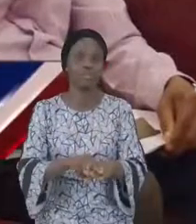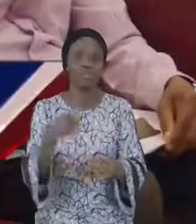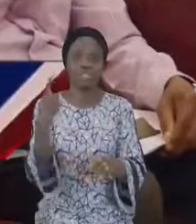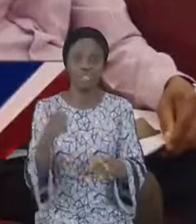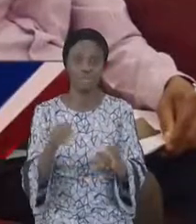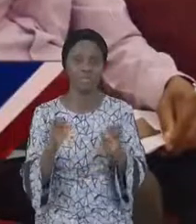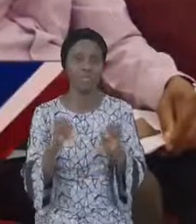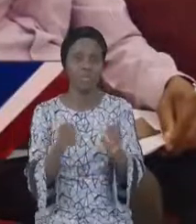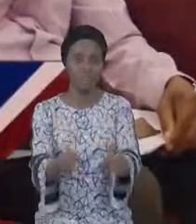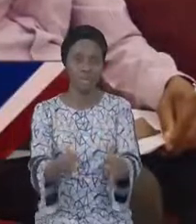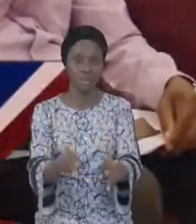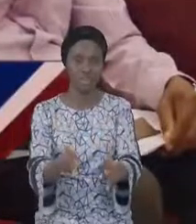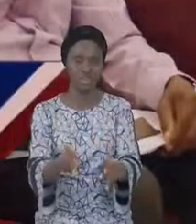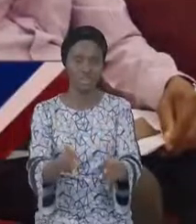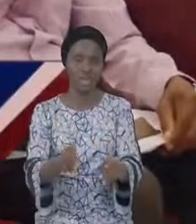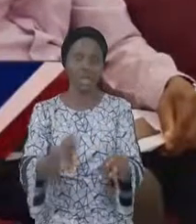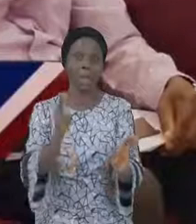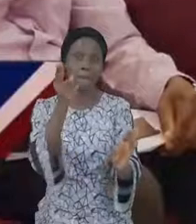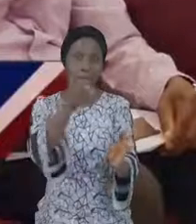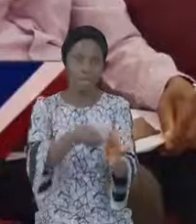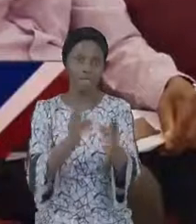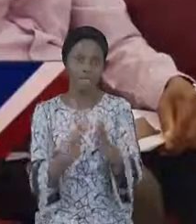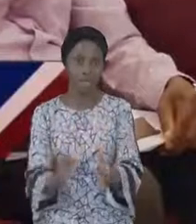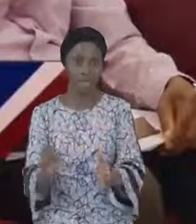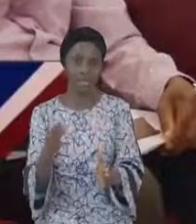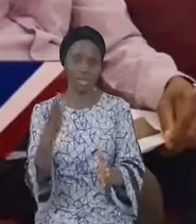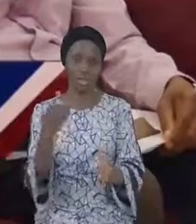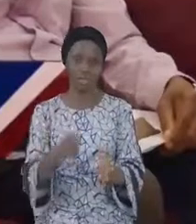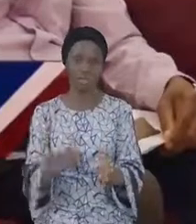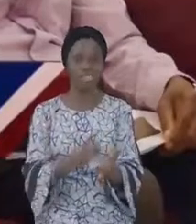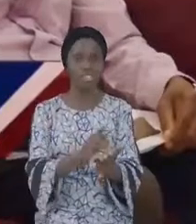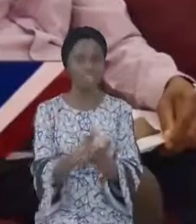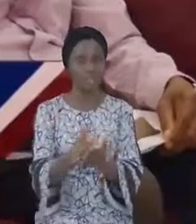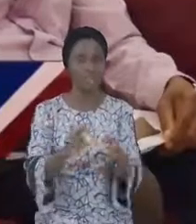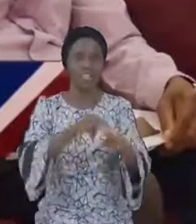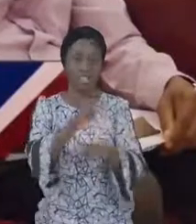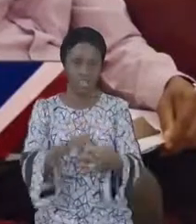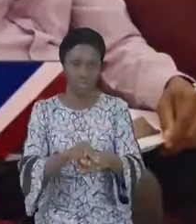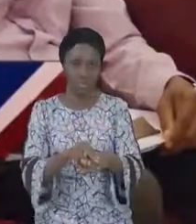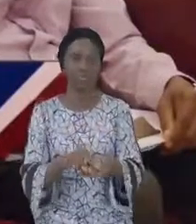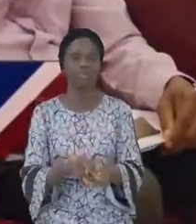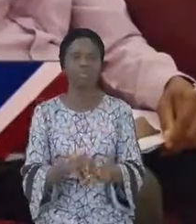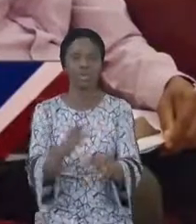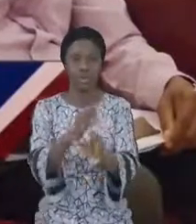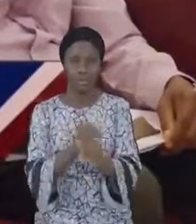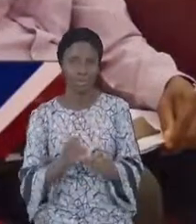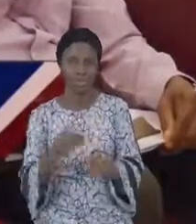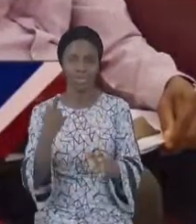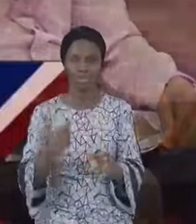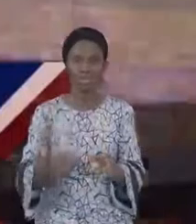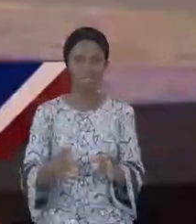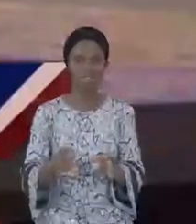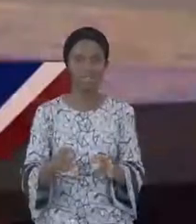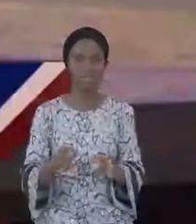privilégiés de la nature divine. Les participants privilégiés de la nature divine. Makes us posséder la